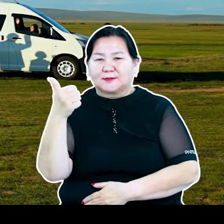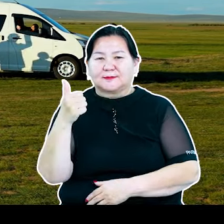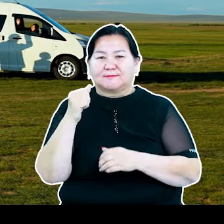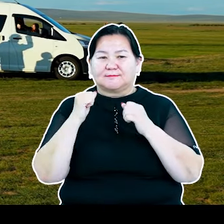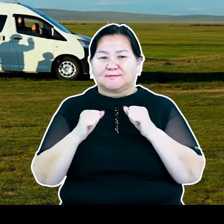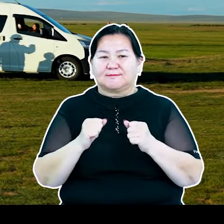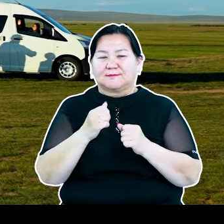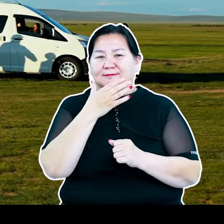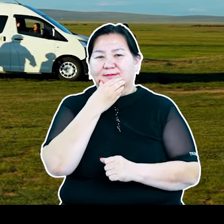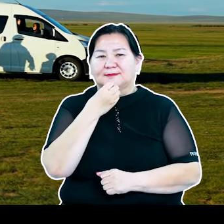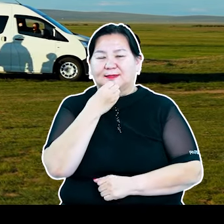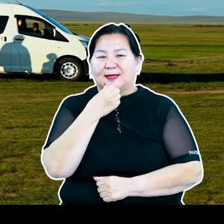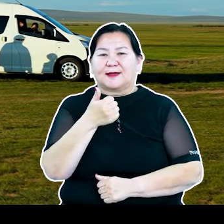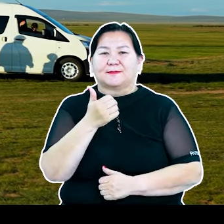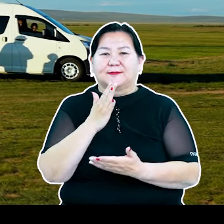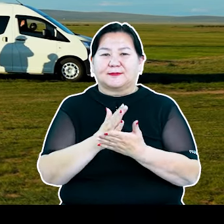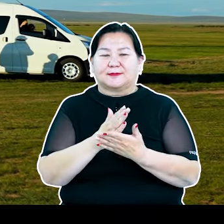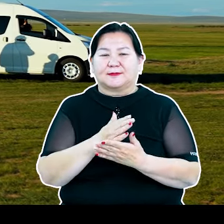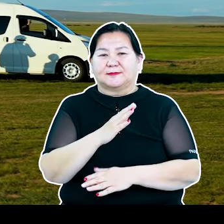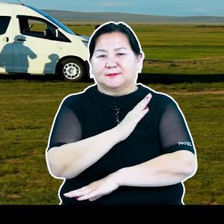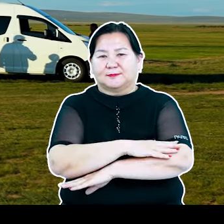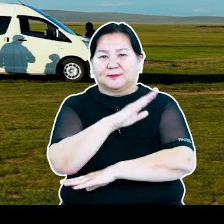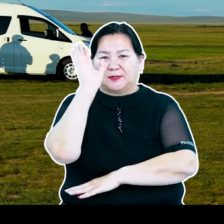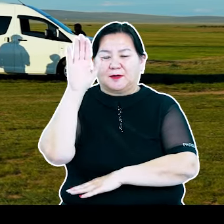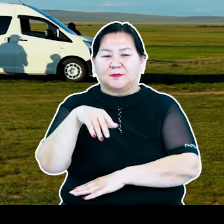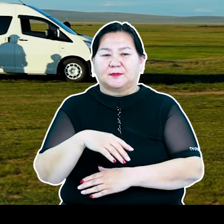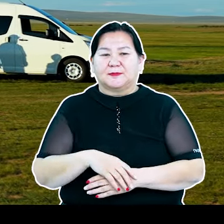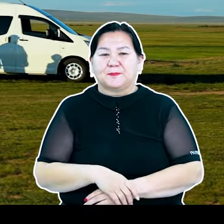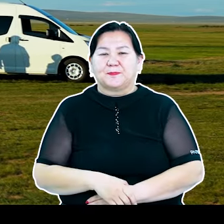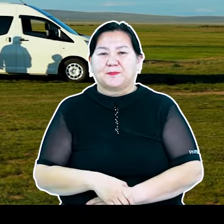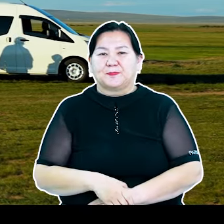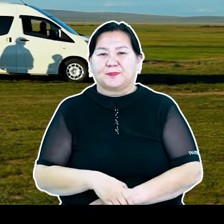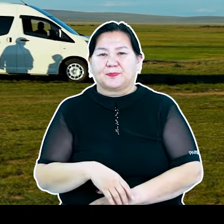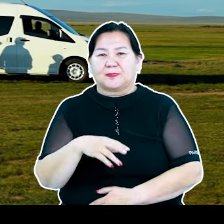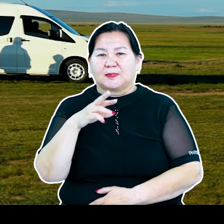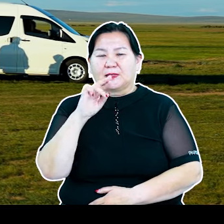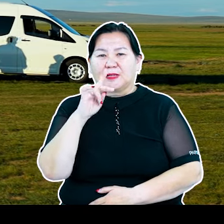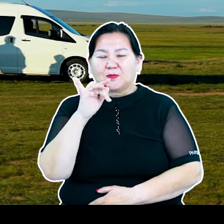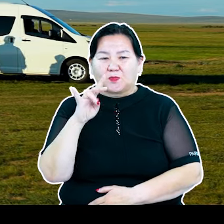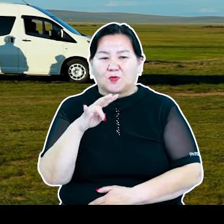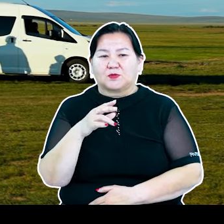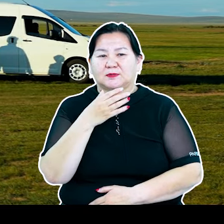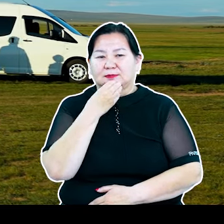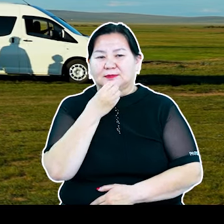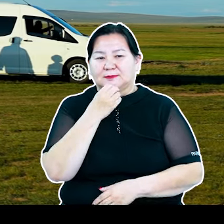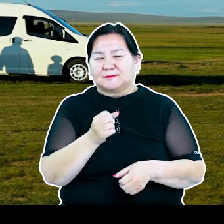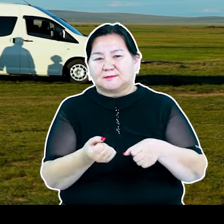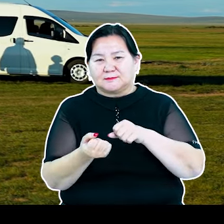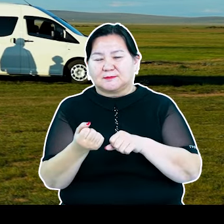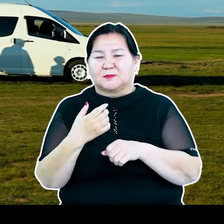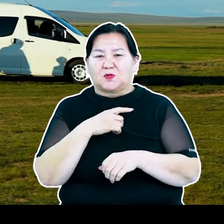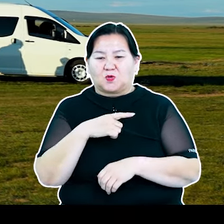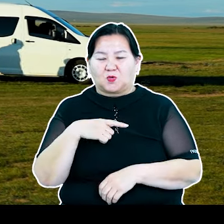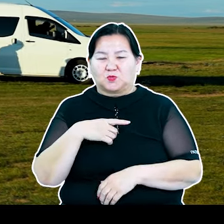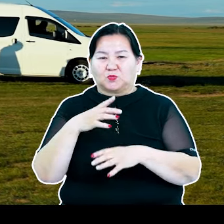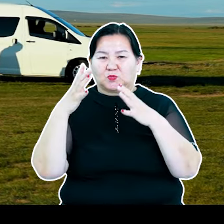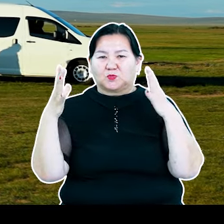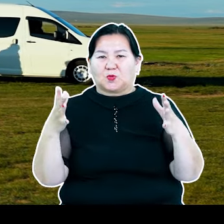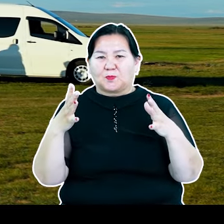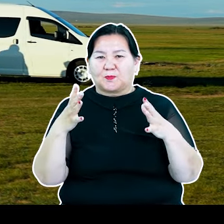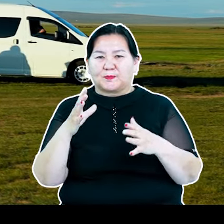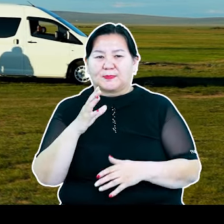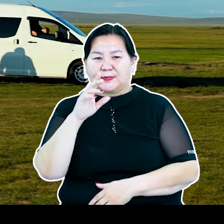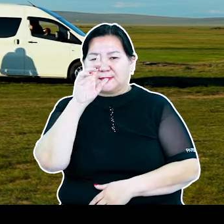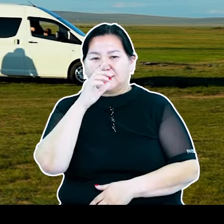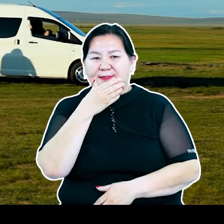гисээр гэртээ буцгаар явсан билээ. Мэдээж татмын одоо сулгасан тэдний бяцхан бяцхан модод